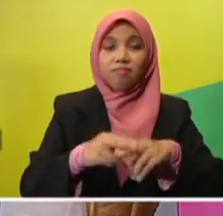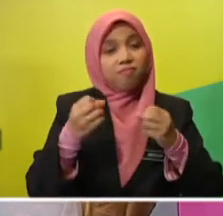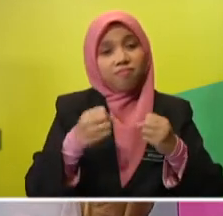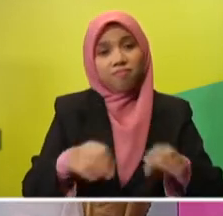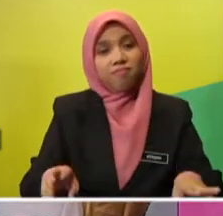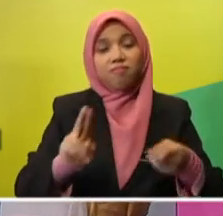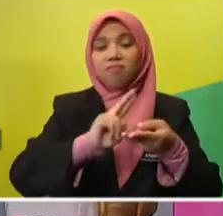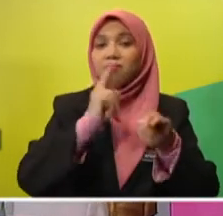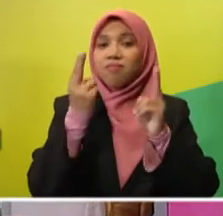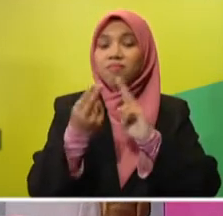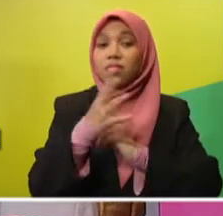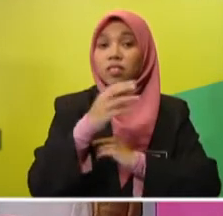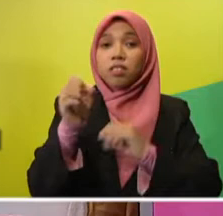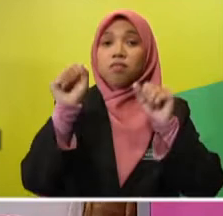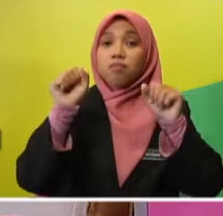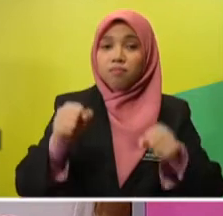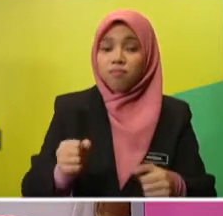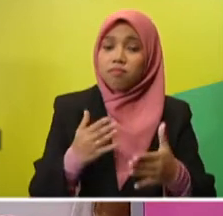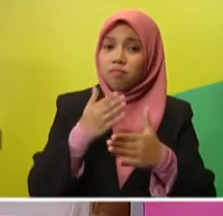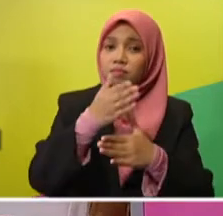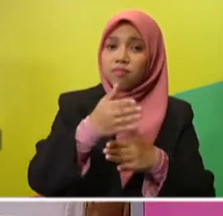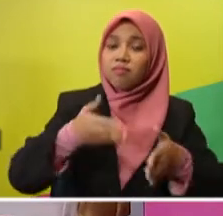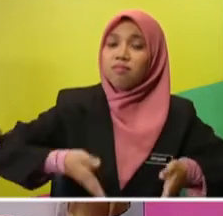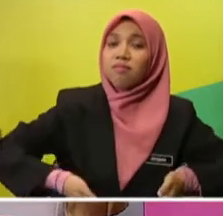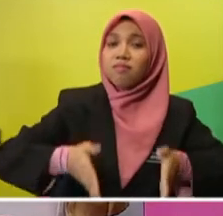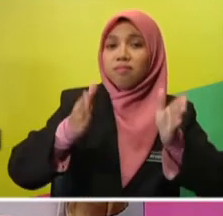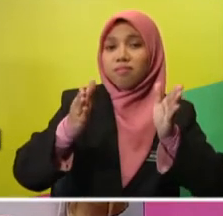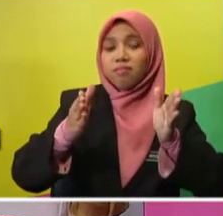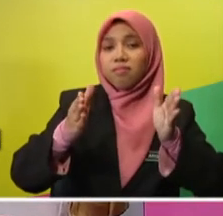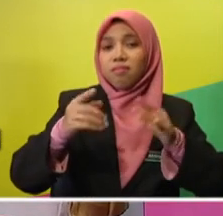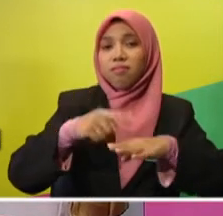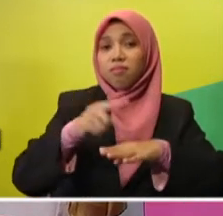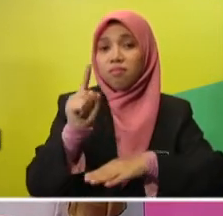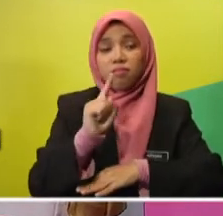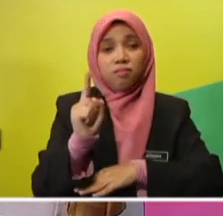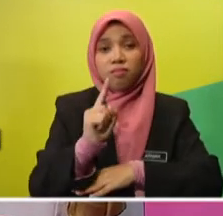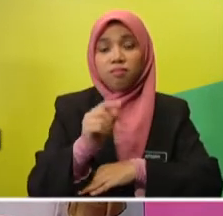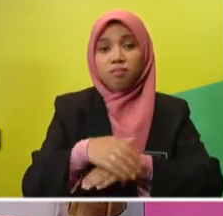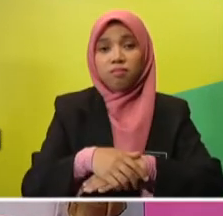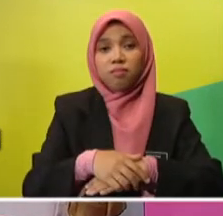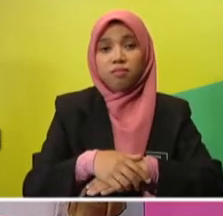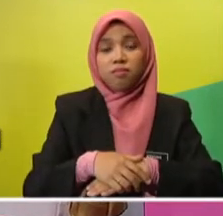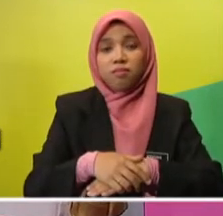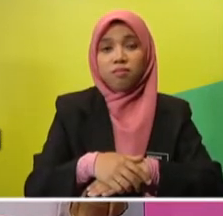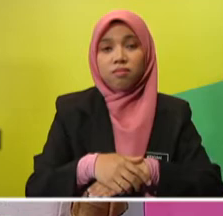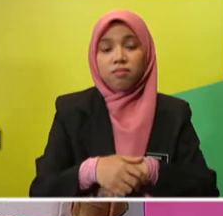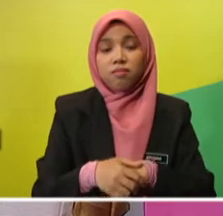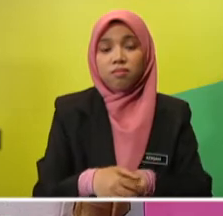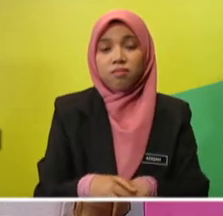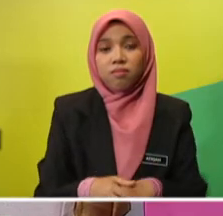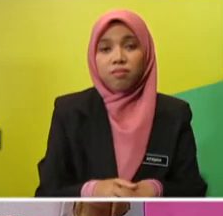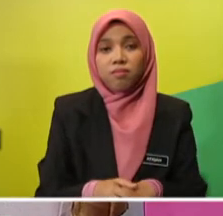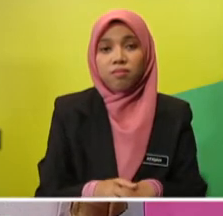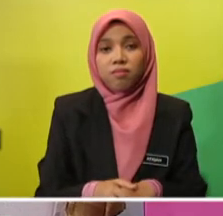boleh teruskan perjalanan di mana pegang lengan pemandu celik